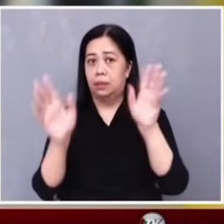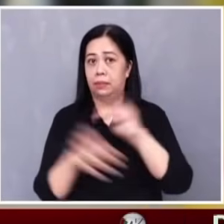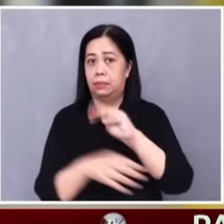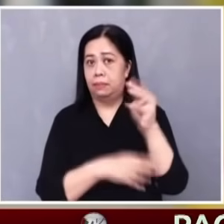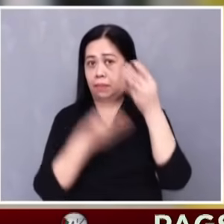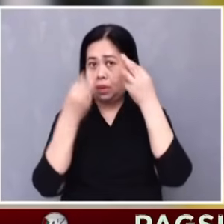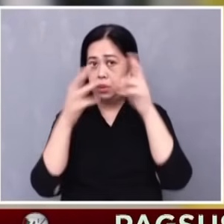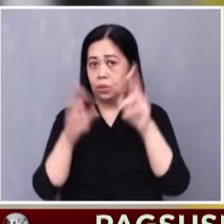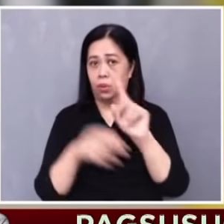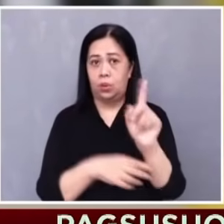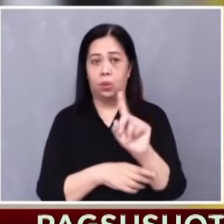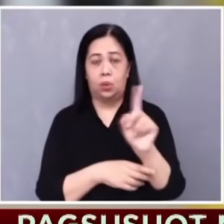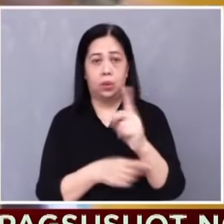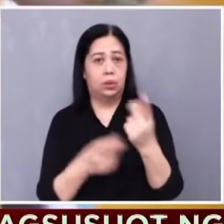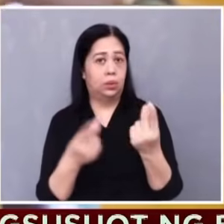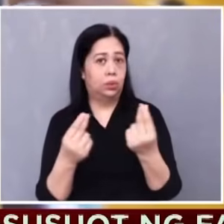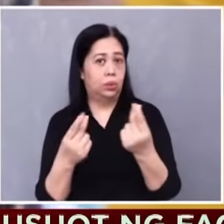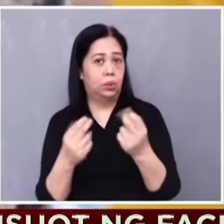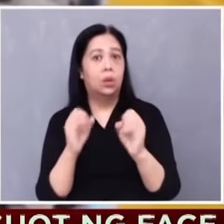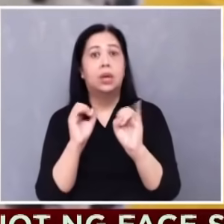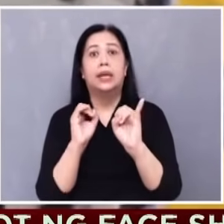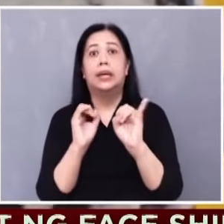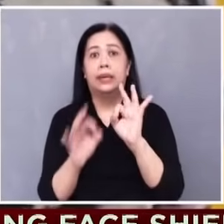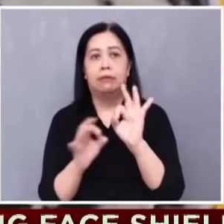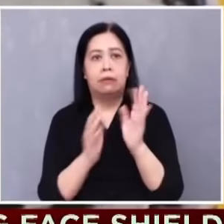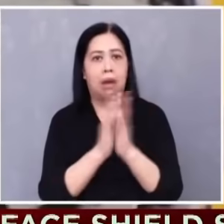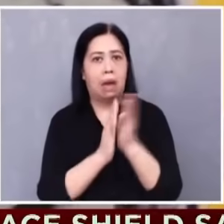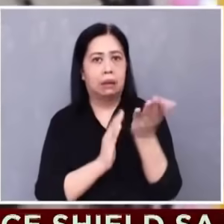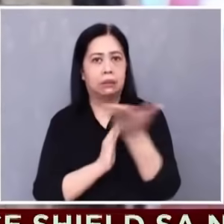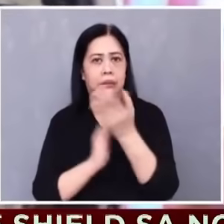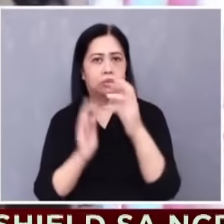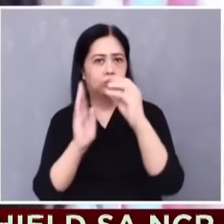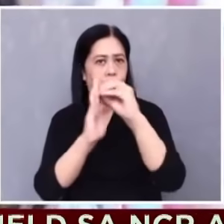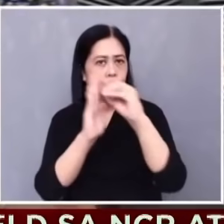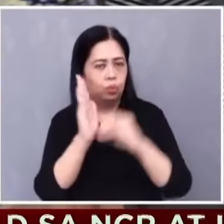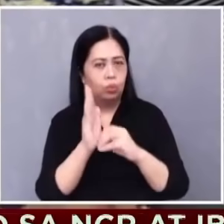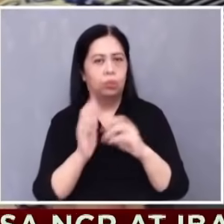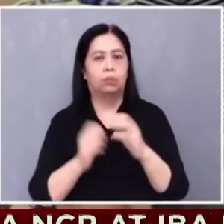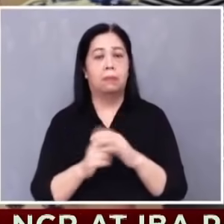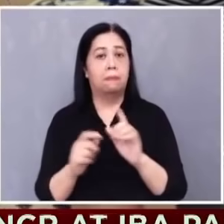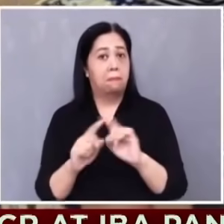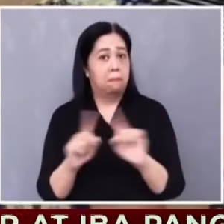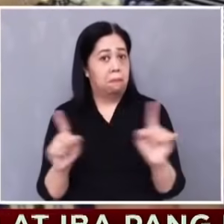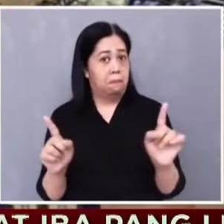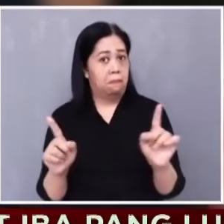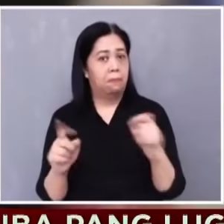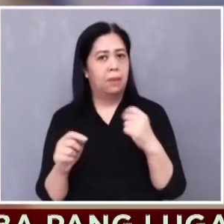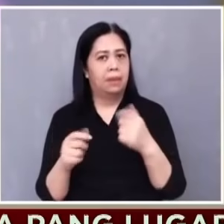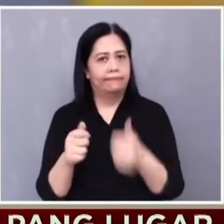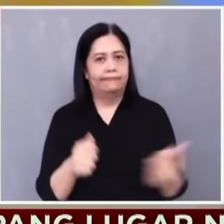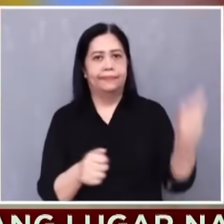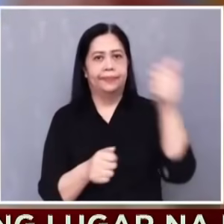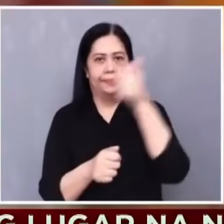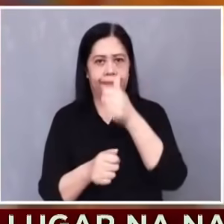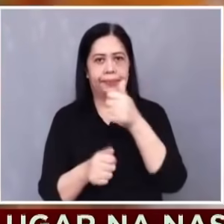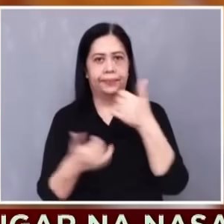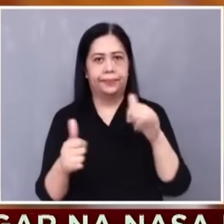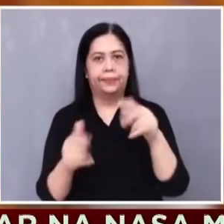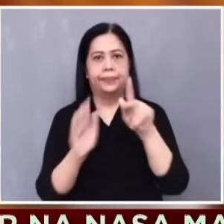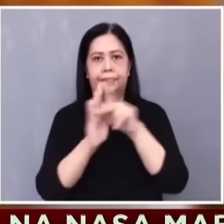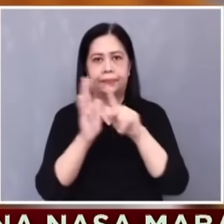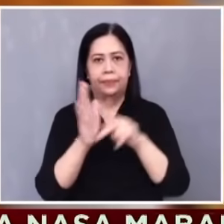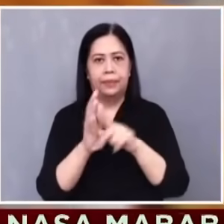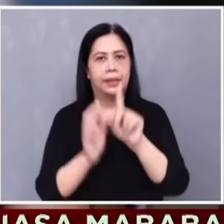ano ang gagawin sakaling hingan sila ng mga ordinansa. Pero mangingibabawan nila ang prinsipyong iisa